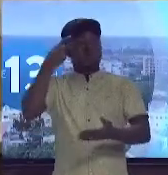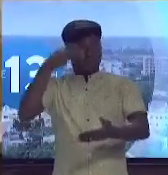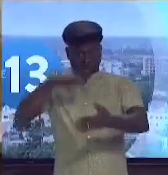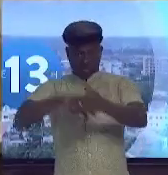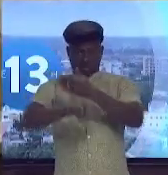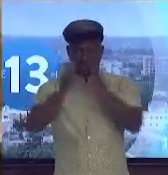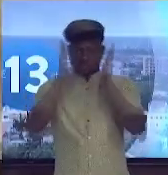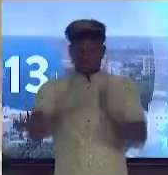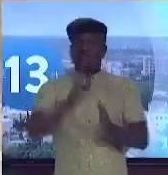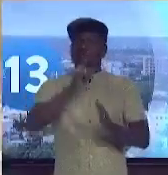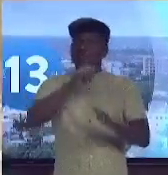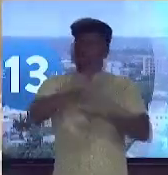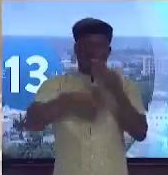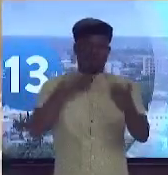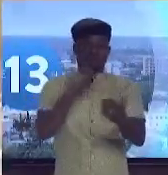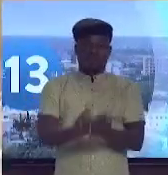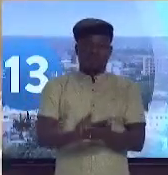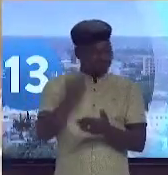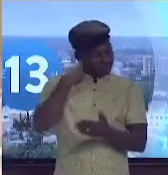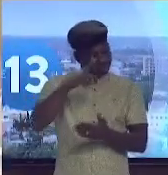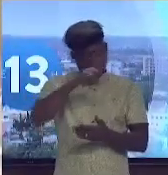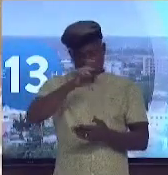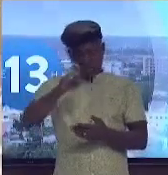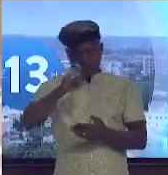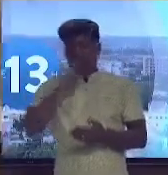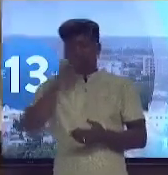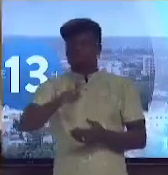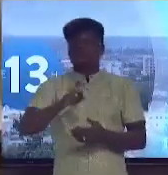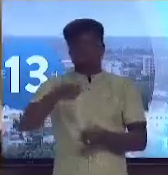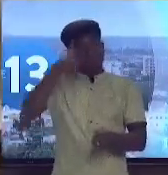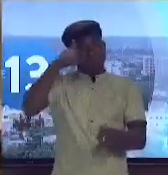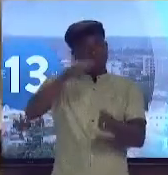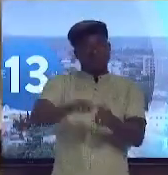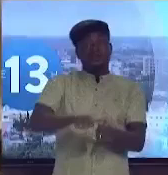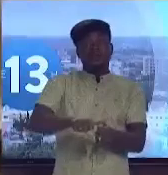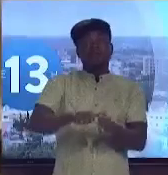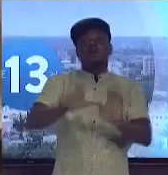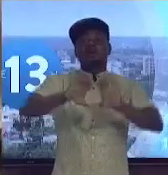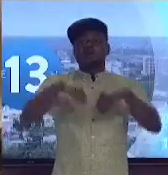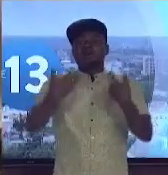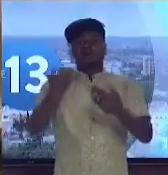sa naissance, rappeler les gens comment il était,